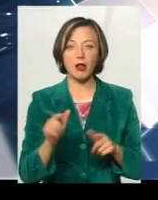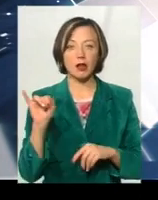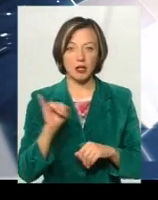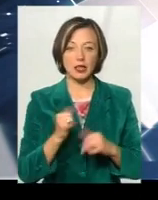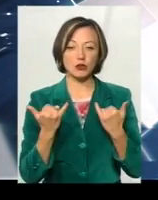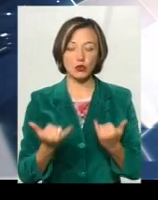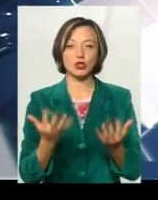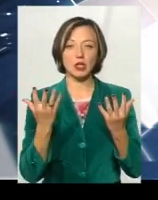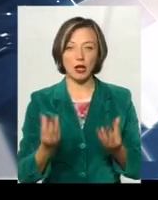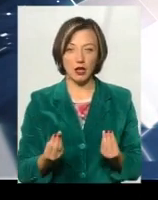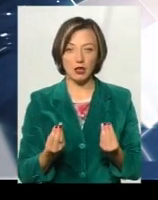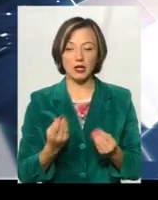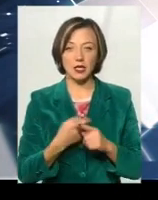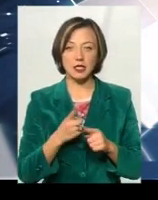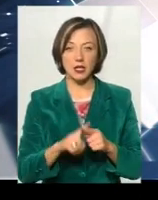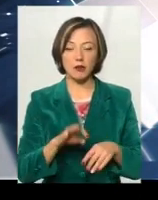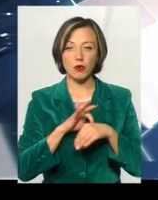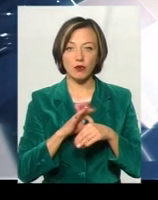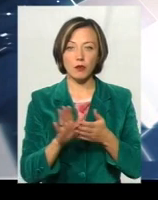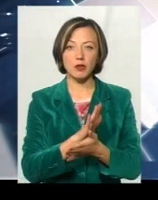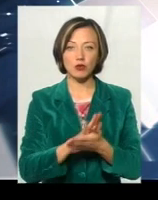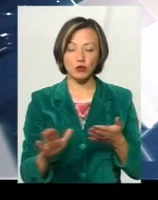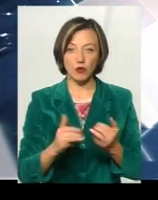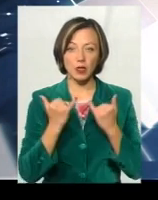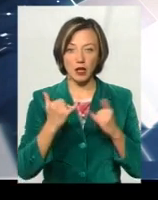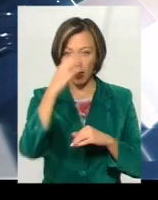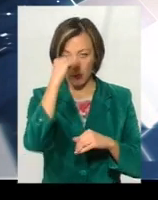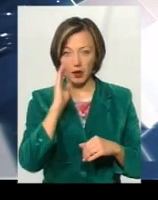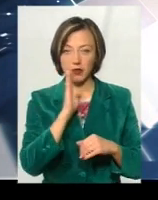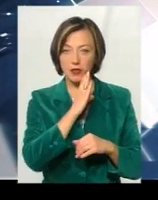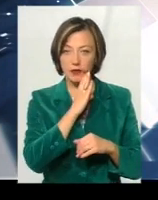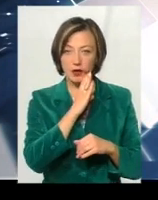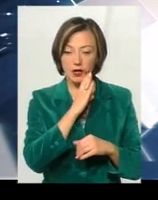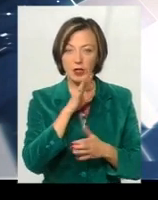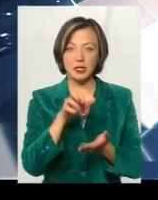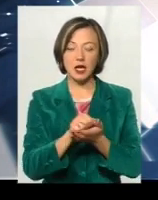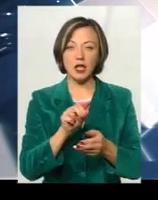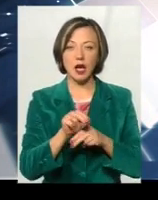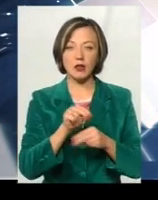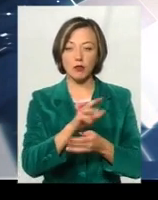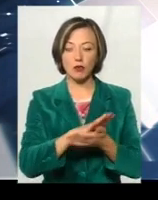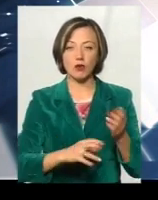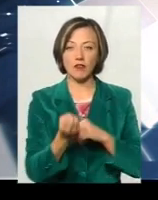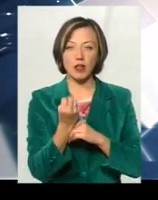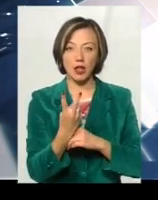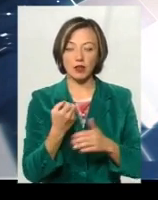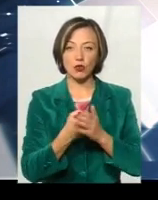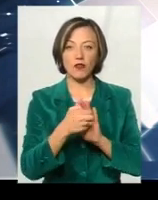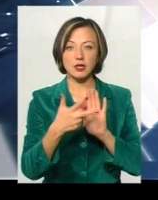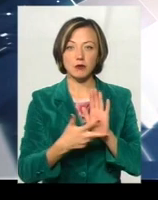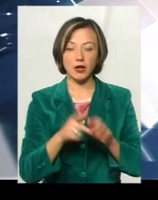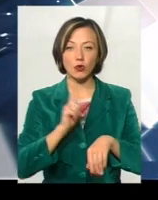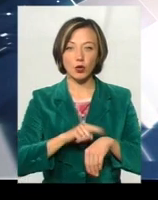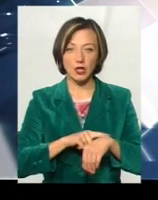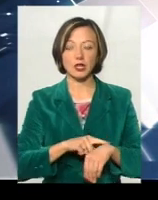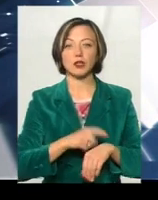На сьогоднішній день це проводиться безкоштовно для батьків. Заняття продовжується з 12 до 18